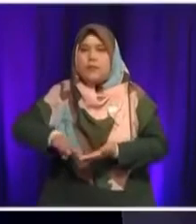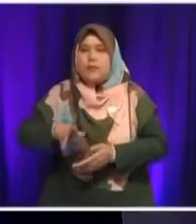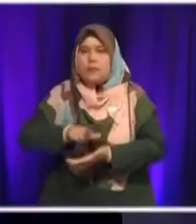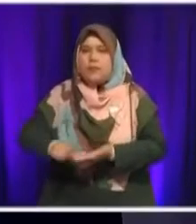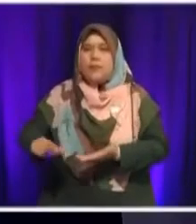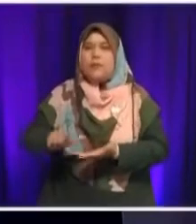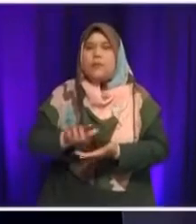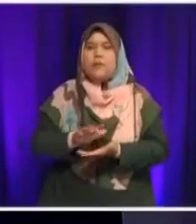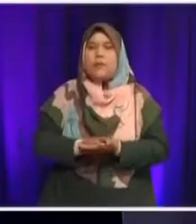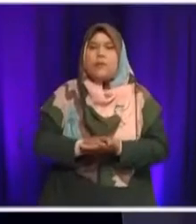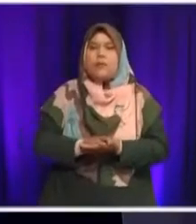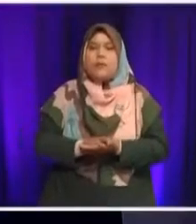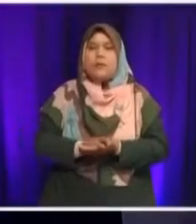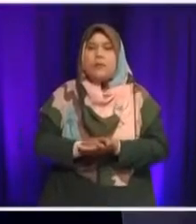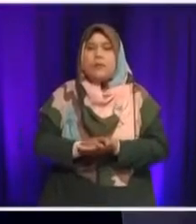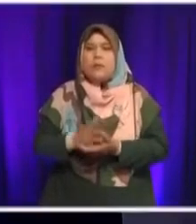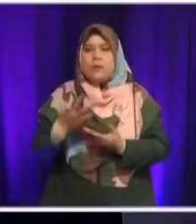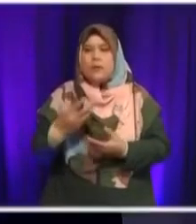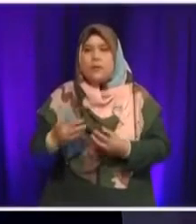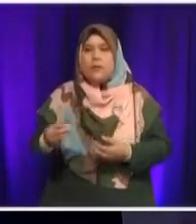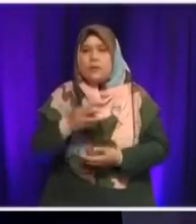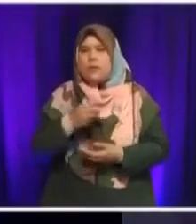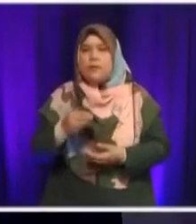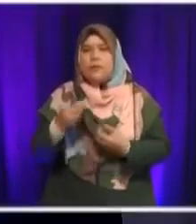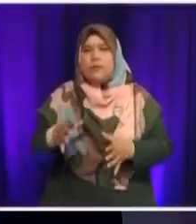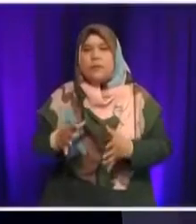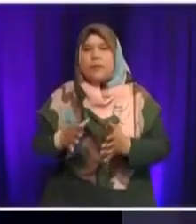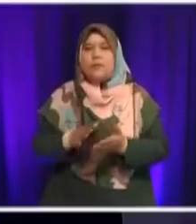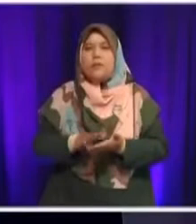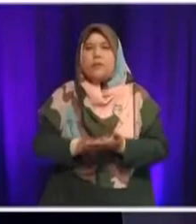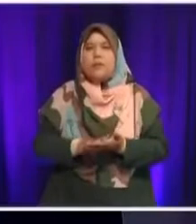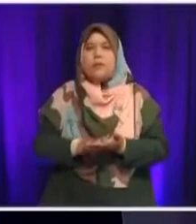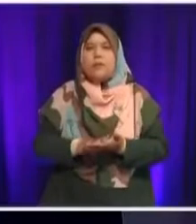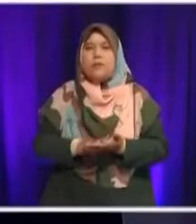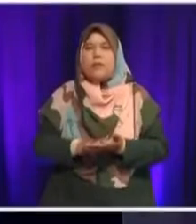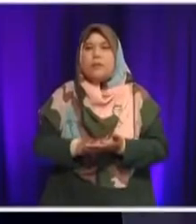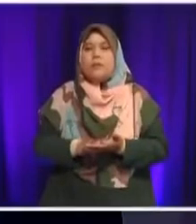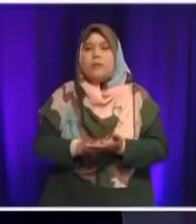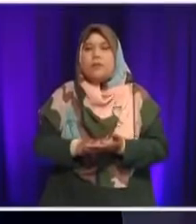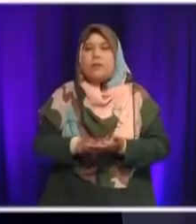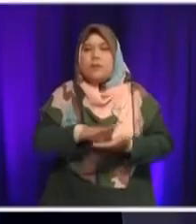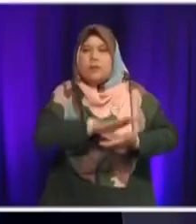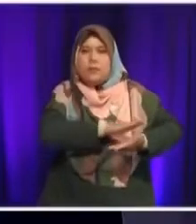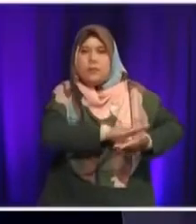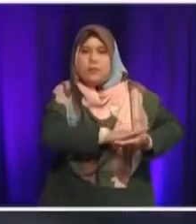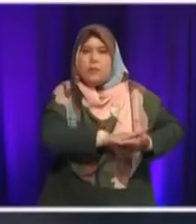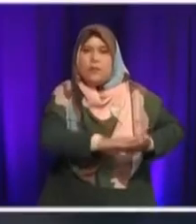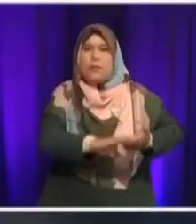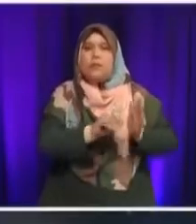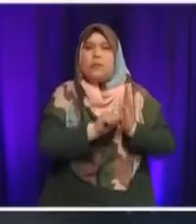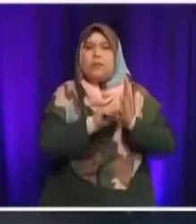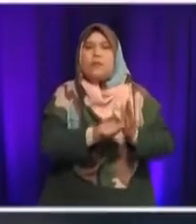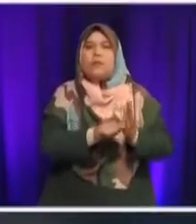permukaan coklat dan seterusnya itulah dia dikenal juga sebagai proses membersih acuan